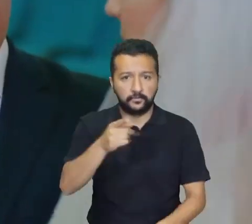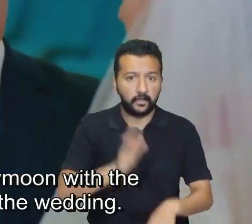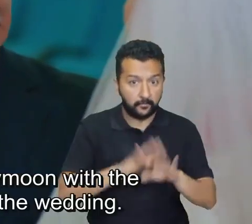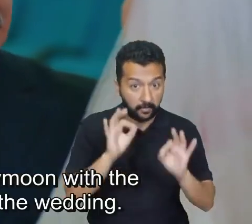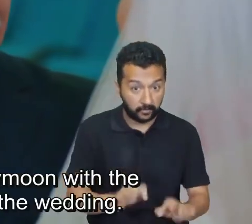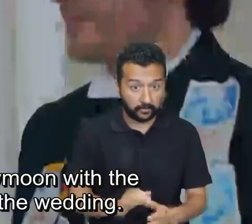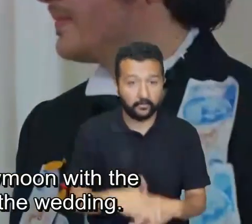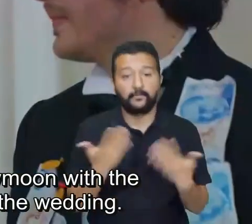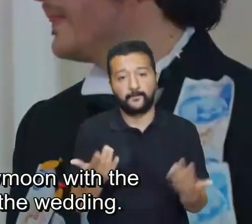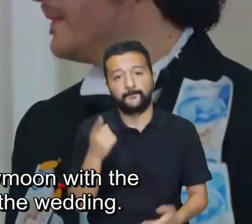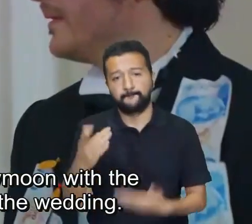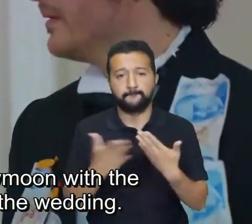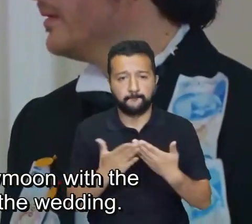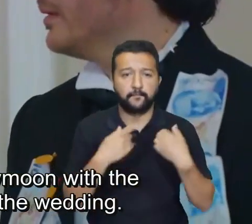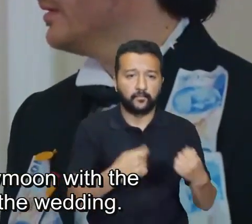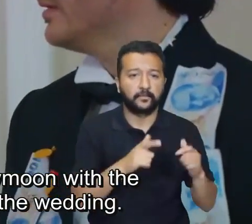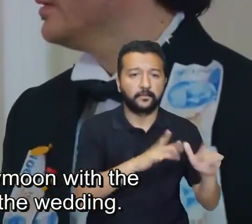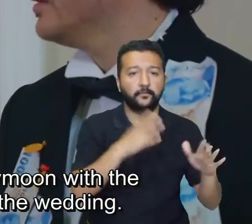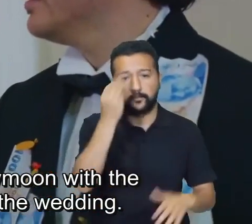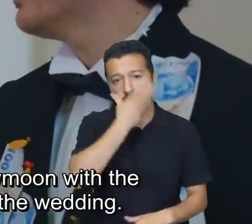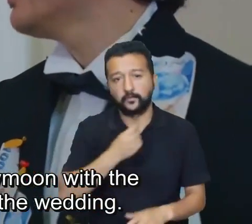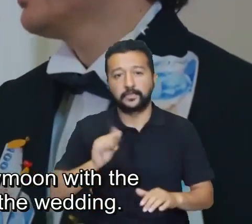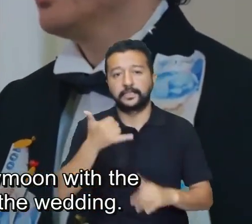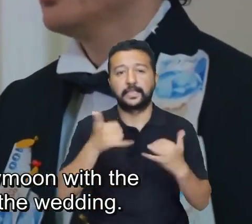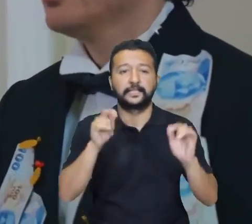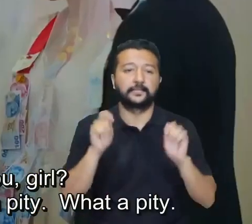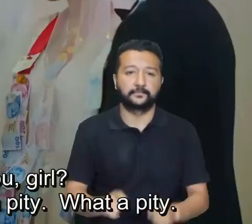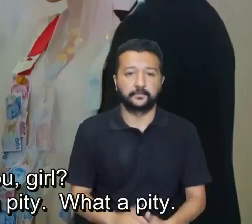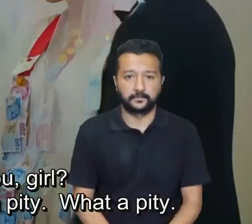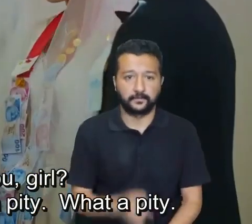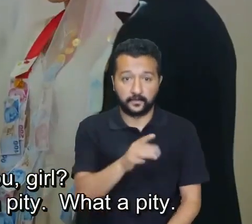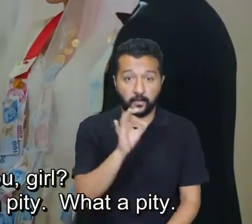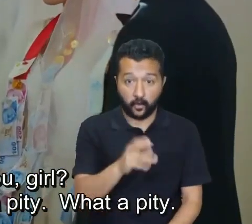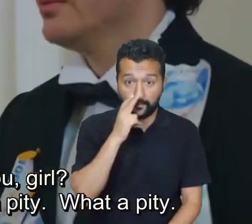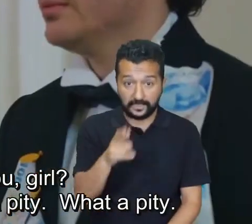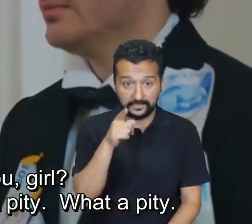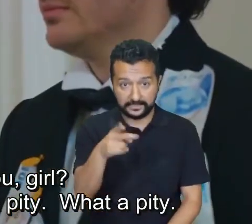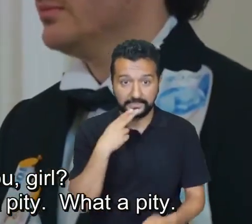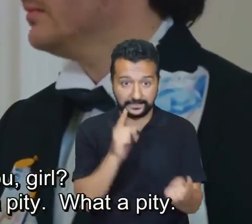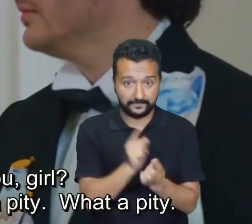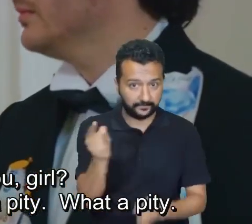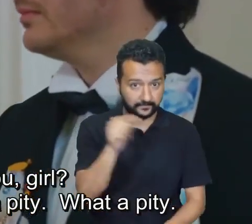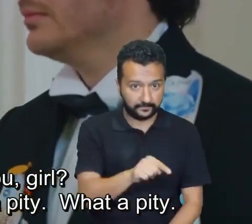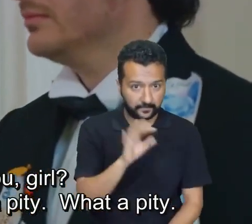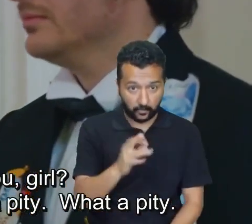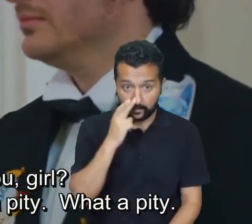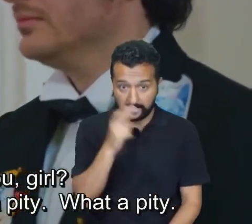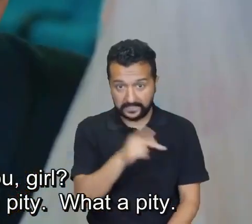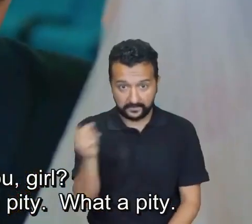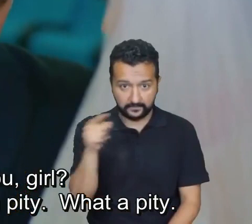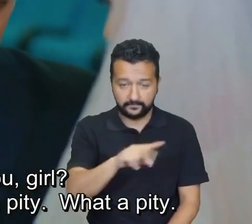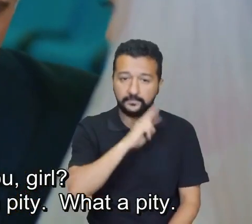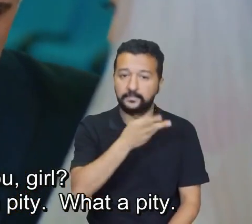ya. Yani düğüne vereceğimiz parayla güzel bir balayı yapacağız. Böyle mi kandırdı seni kızım? Hı? Böyle mi